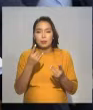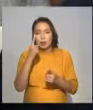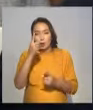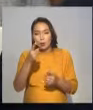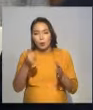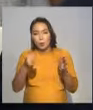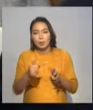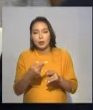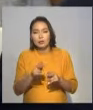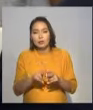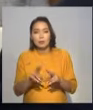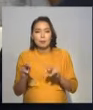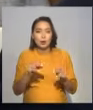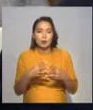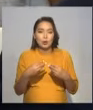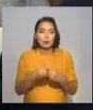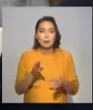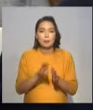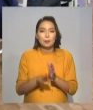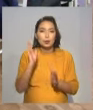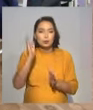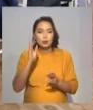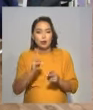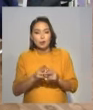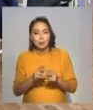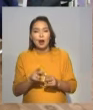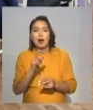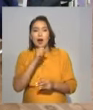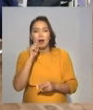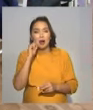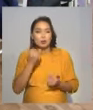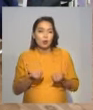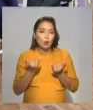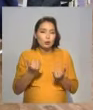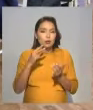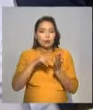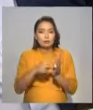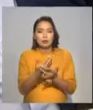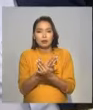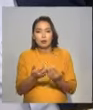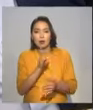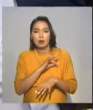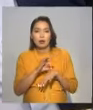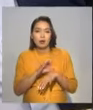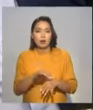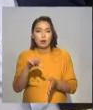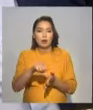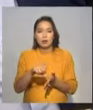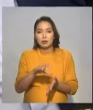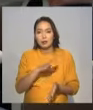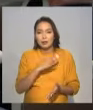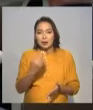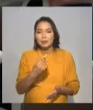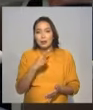партия бақытты отбасы, кедергісіз келешек, ардагерлерді ардақтайық секілді көптеген жобаны жүзеге асыруға атсалысты. Барлық